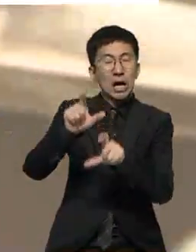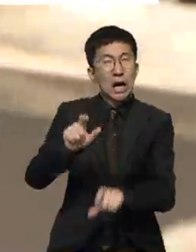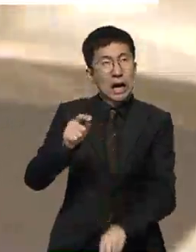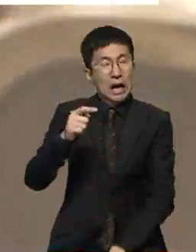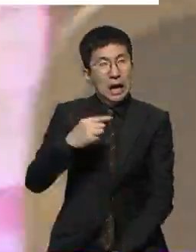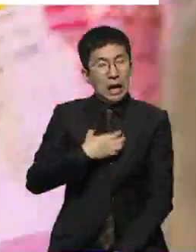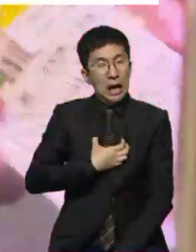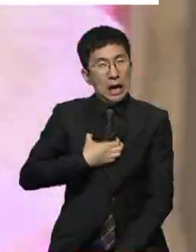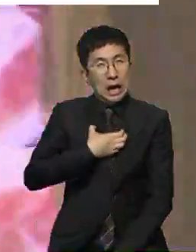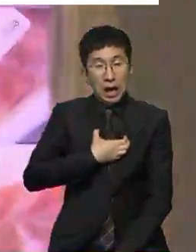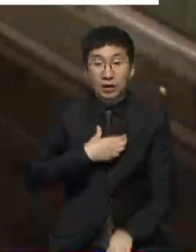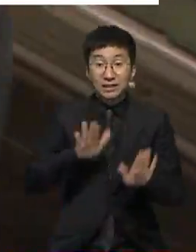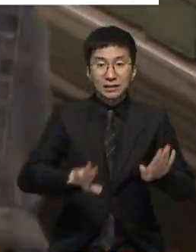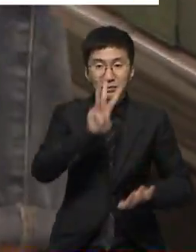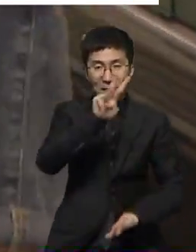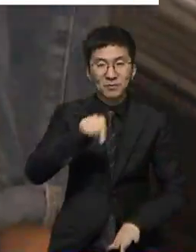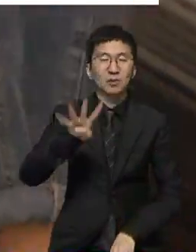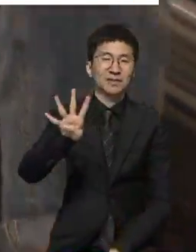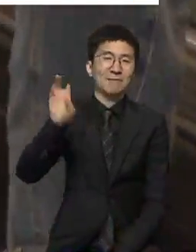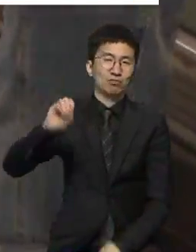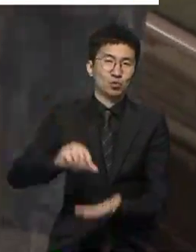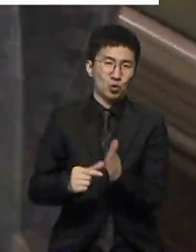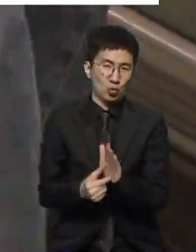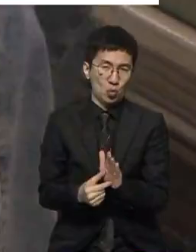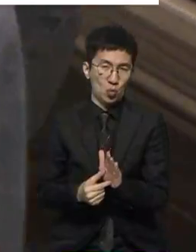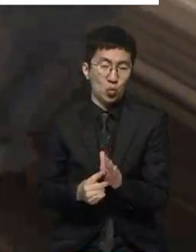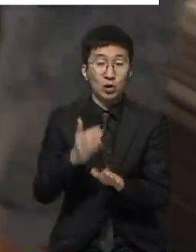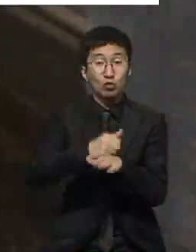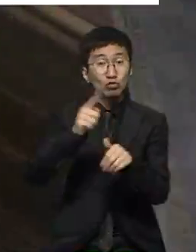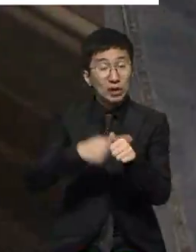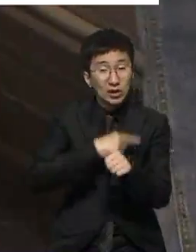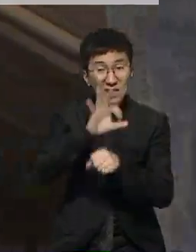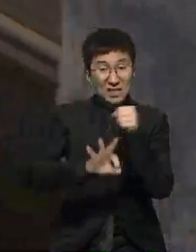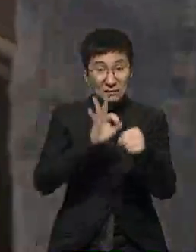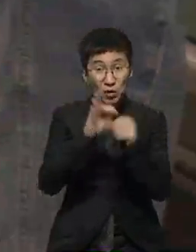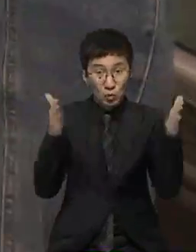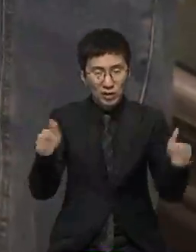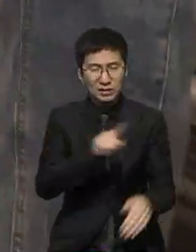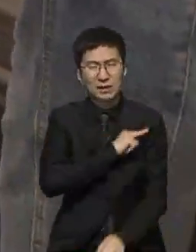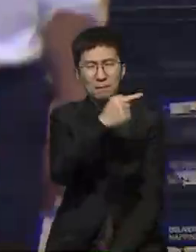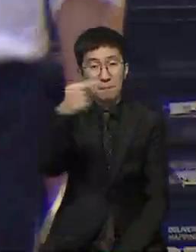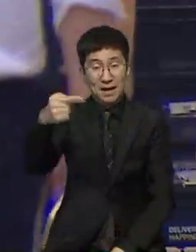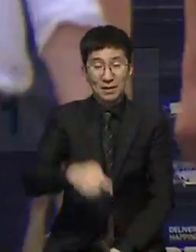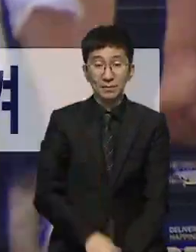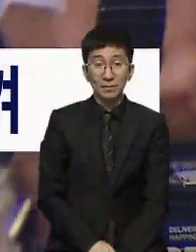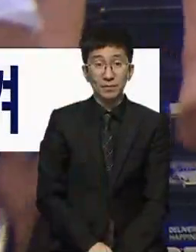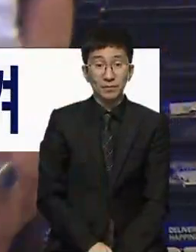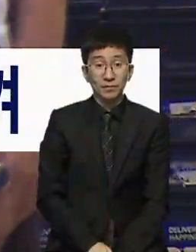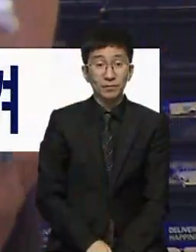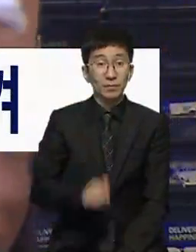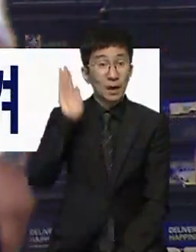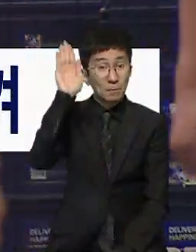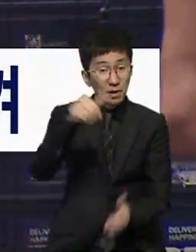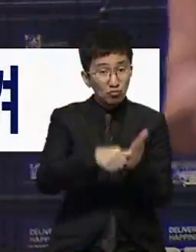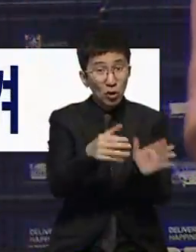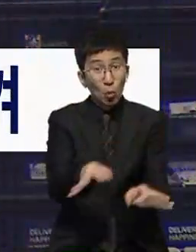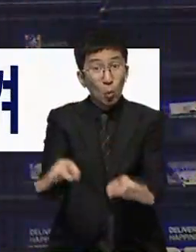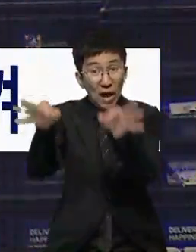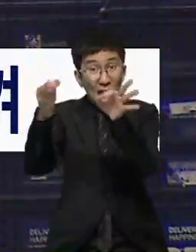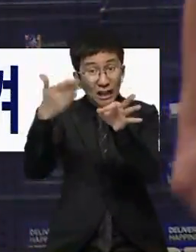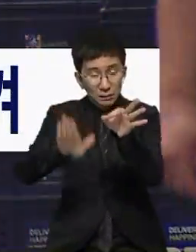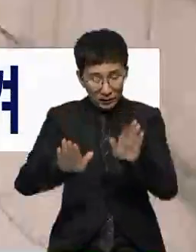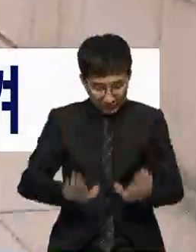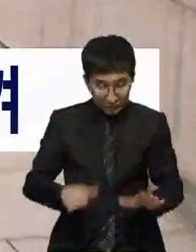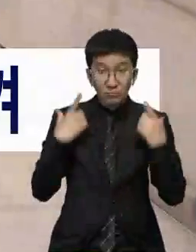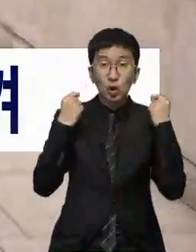인플레이션이 3.3%까지 올라서 10년 만에 최고치를 기록했습니다. 미래 물가가 오르는데 지금 생활 수준을